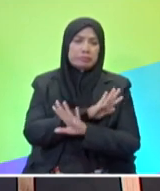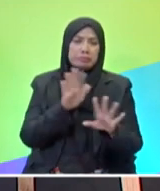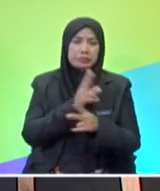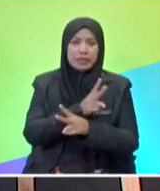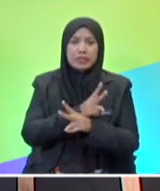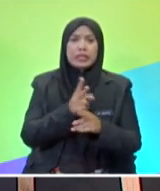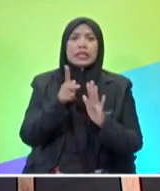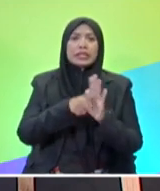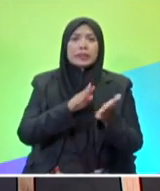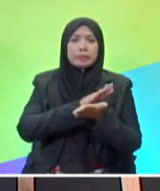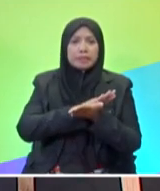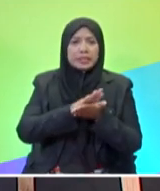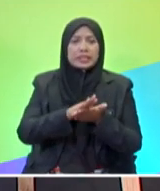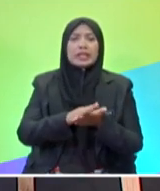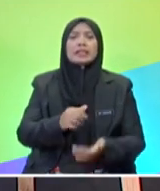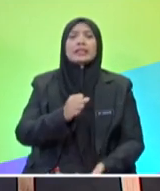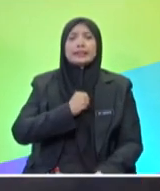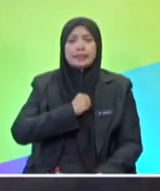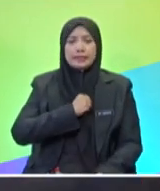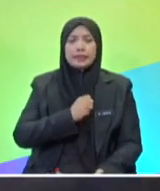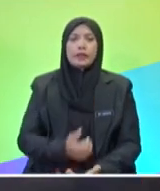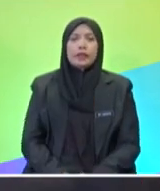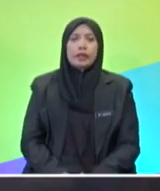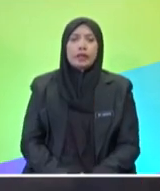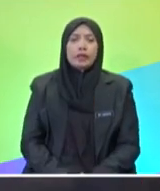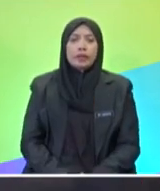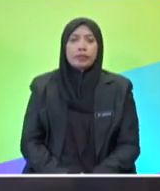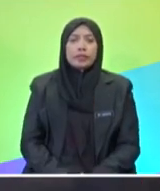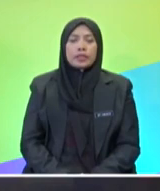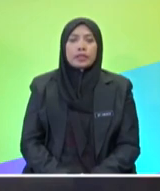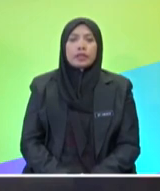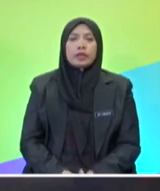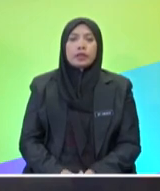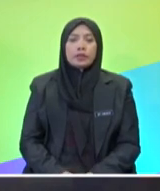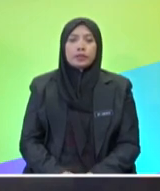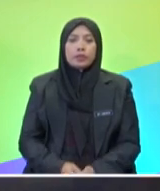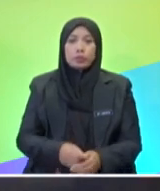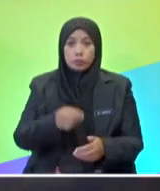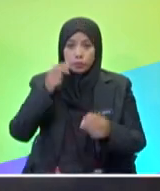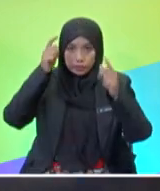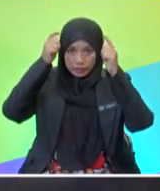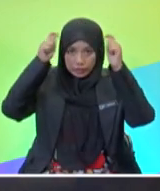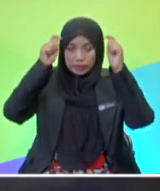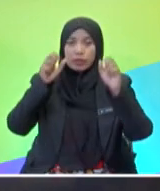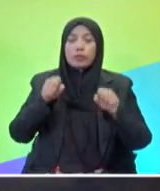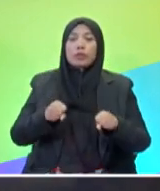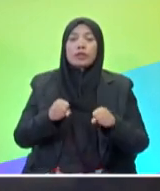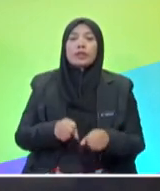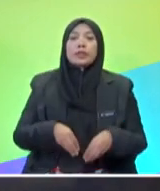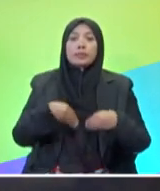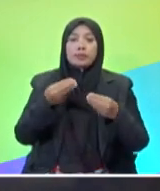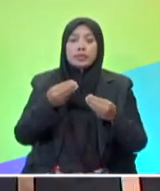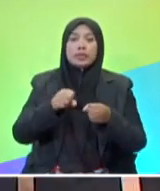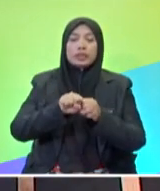kita. Faham? Maknanya itu dah Ustazah. Mungkin Ustazah boleh berikan rumusan dan kesimpulan untuk segmen kali ini. Jadi rumusan